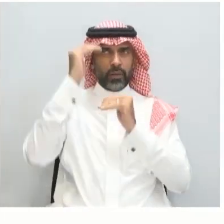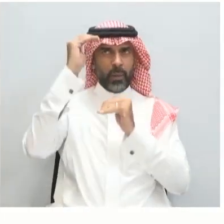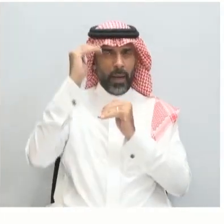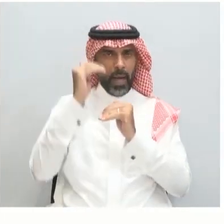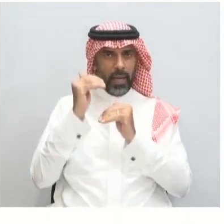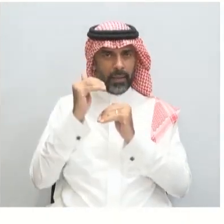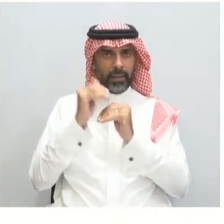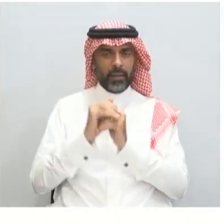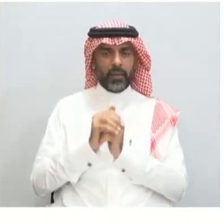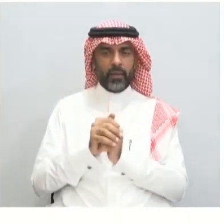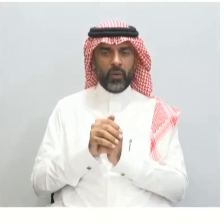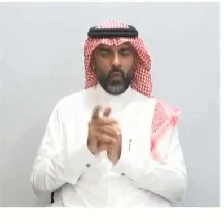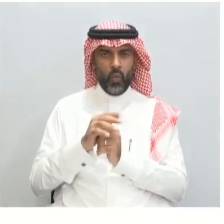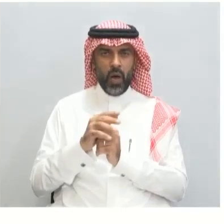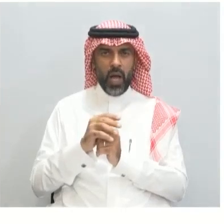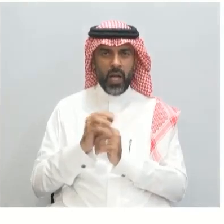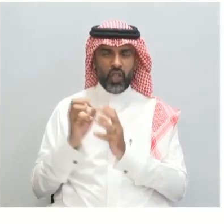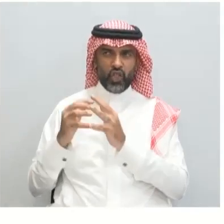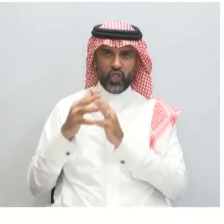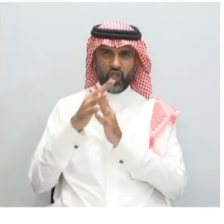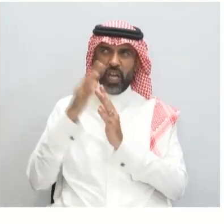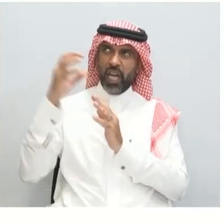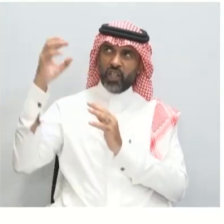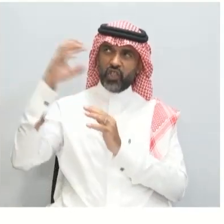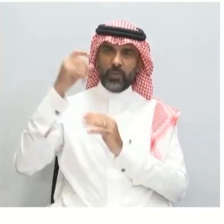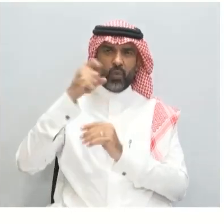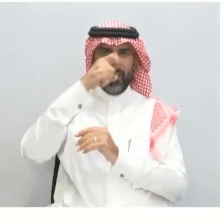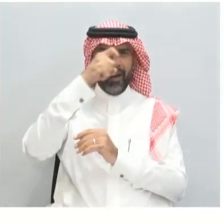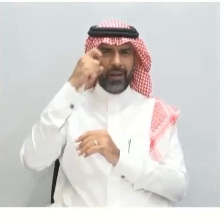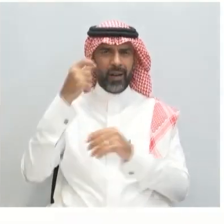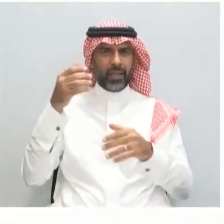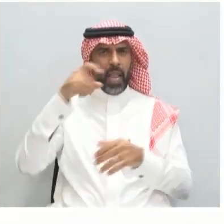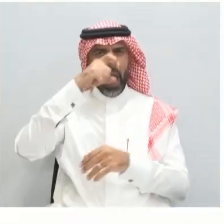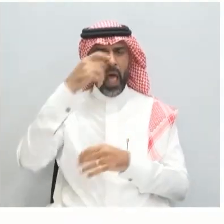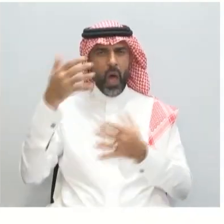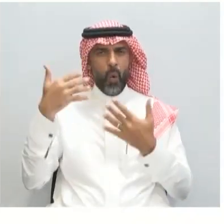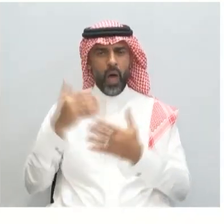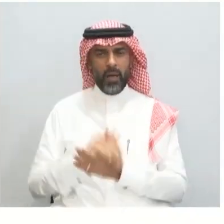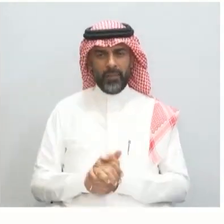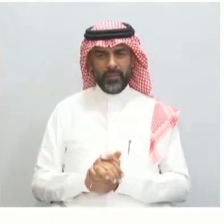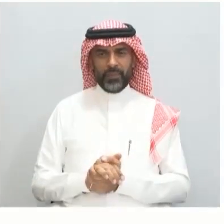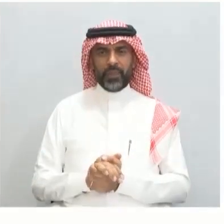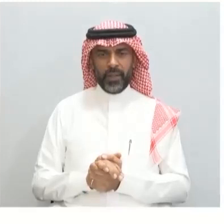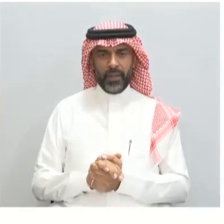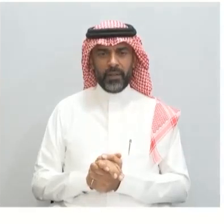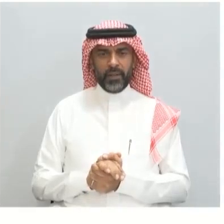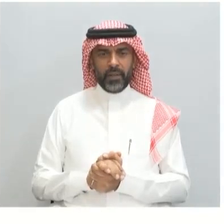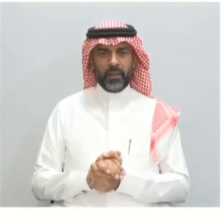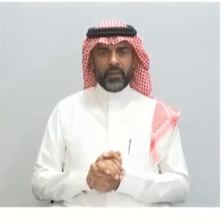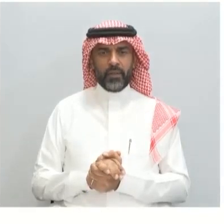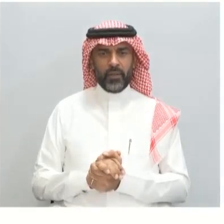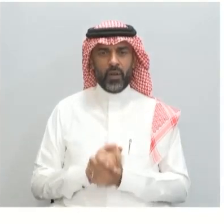الغلاف الجوي والاشعاع الشمسي وحراره الهواء اذا الغلاف الجوي ما هو الغلاف